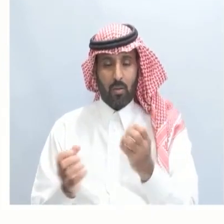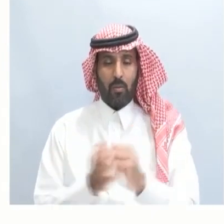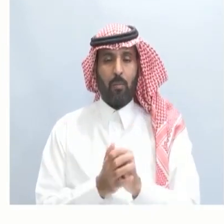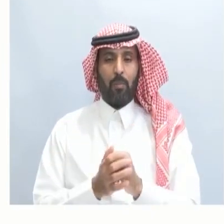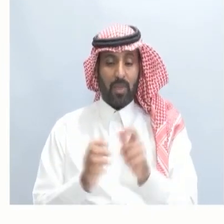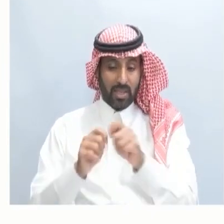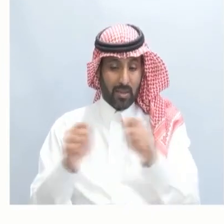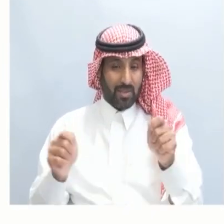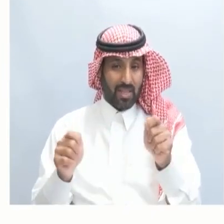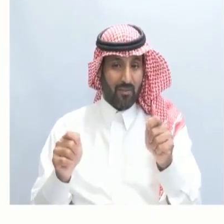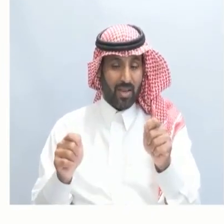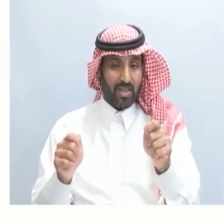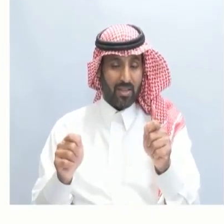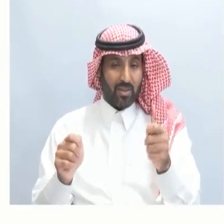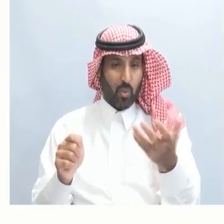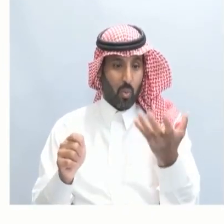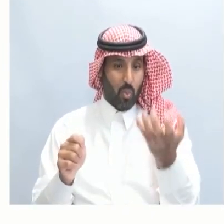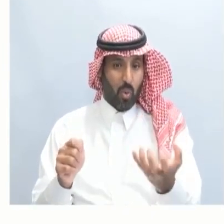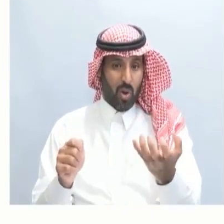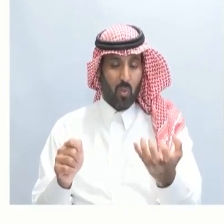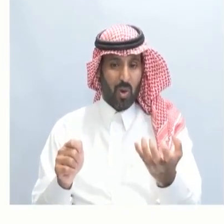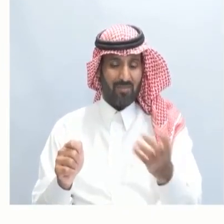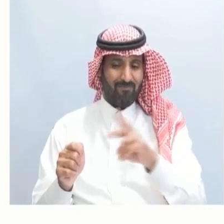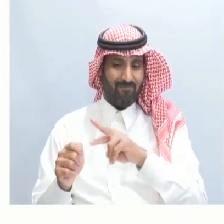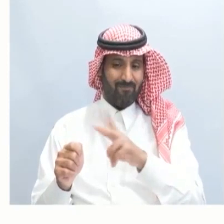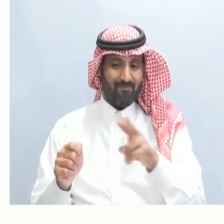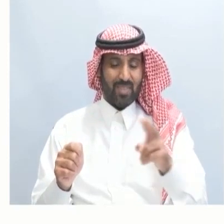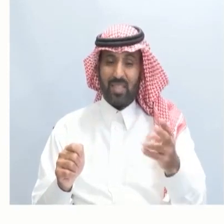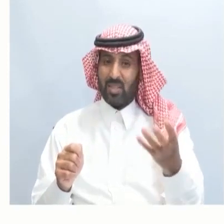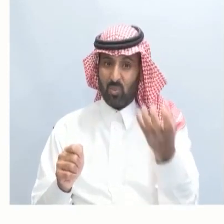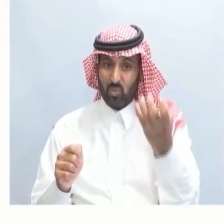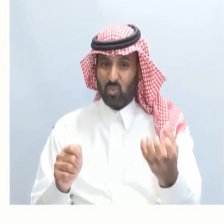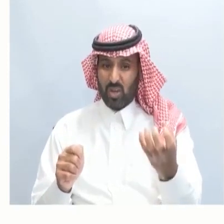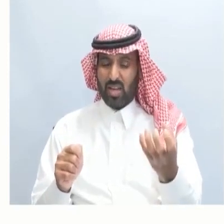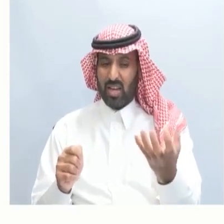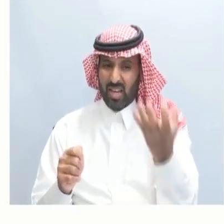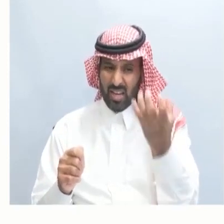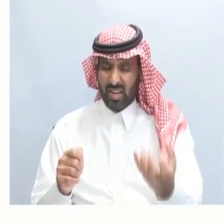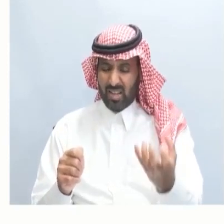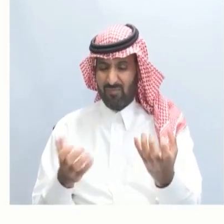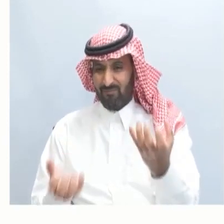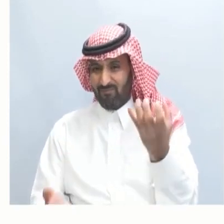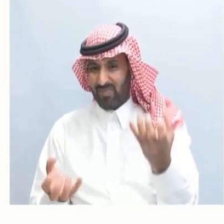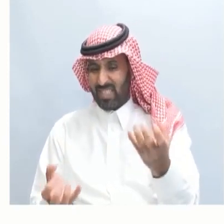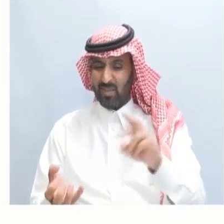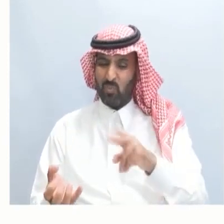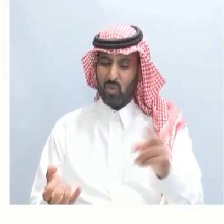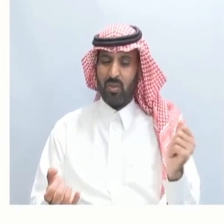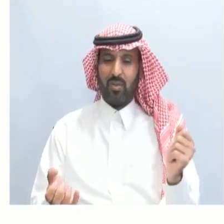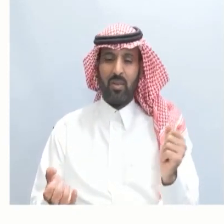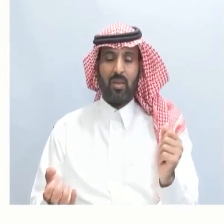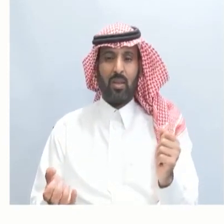للمسافات للمسافات متساويه ولا حتى القوى باليمين واليسار متساويه